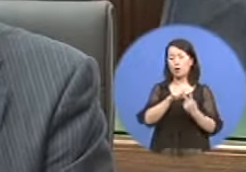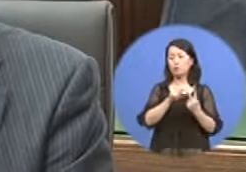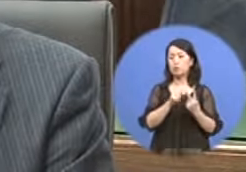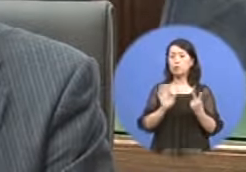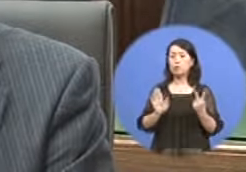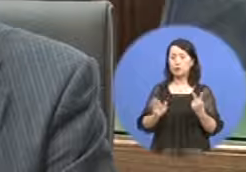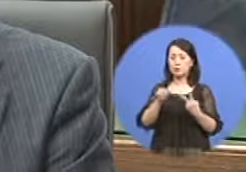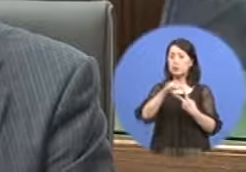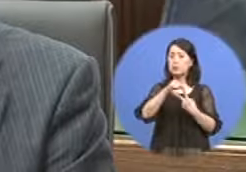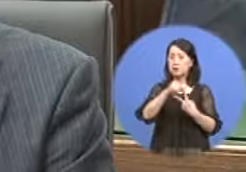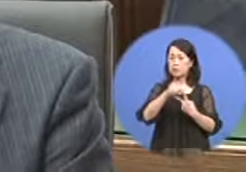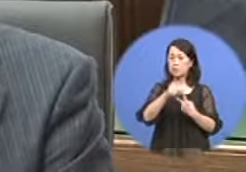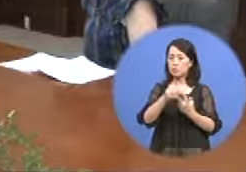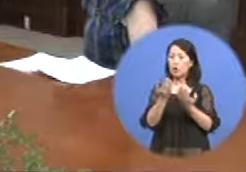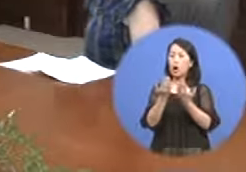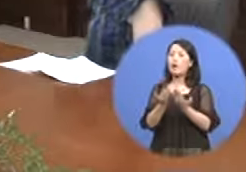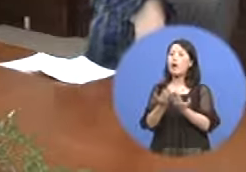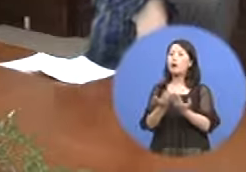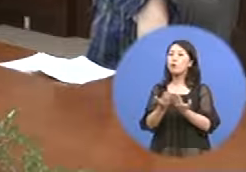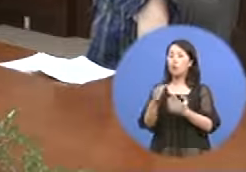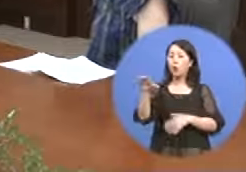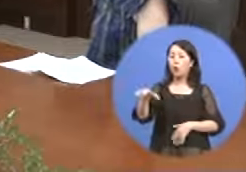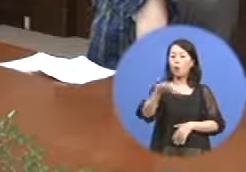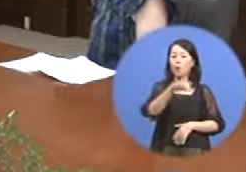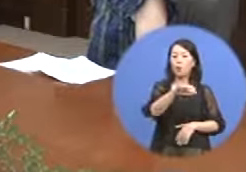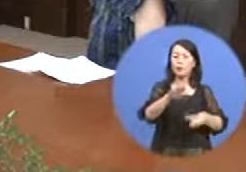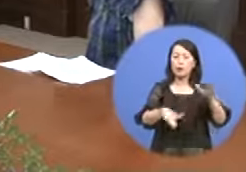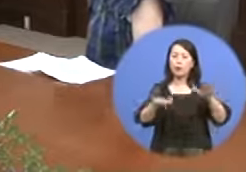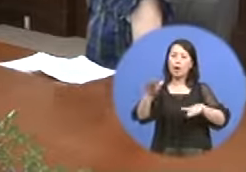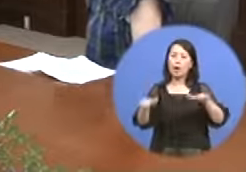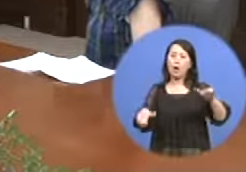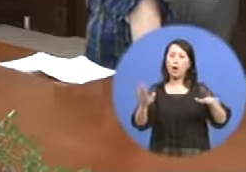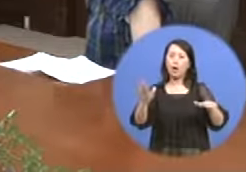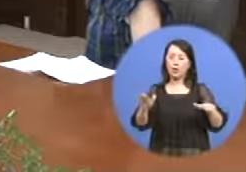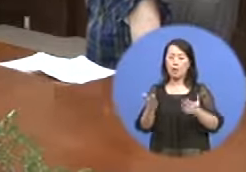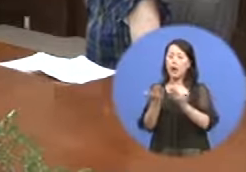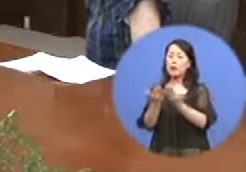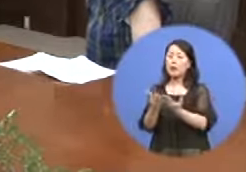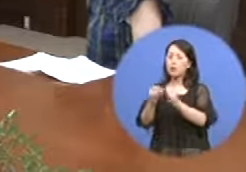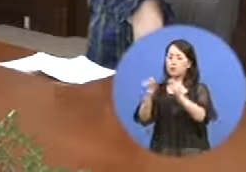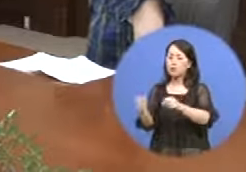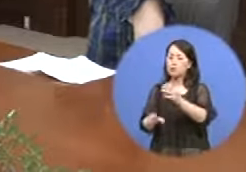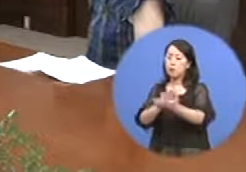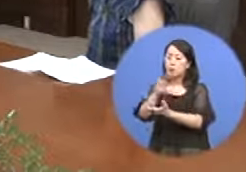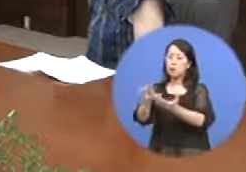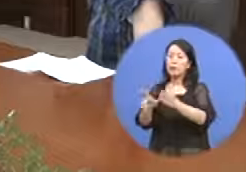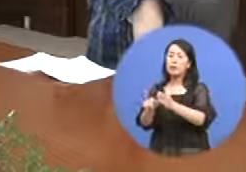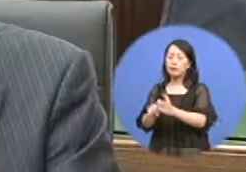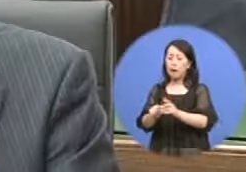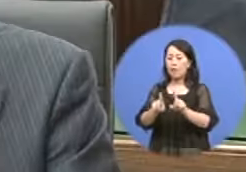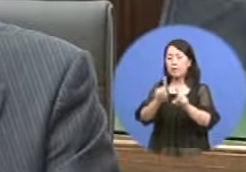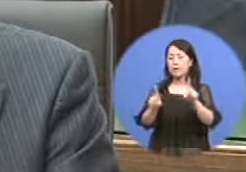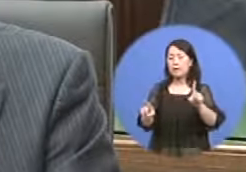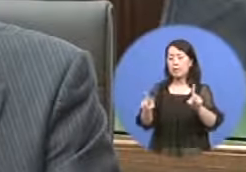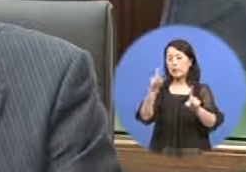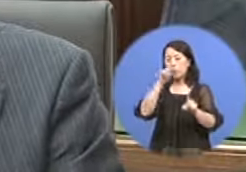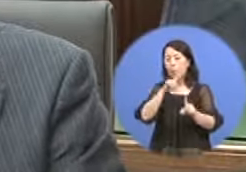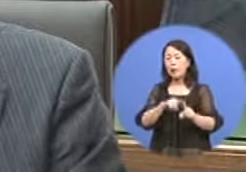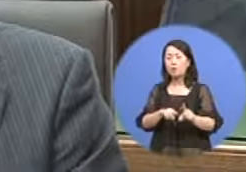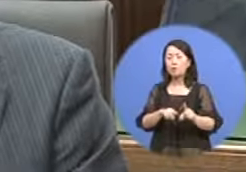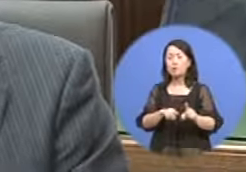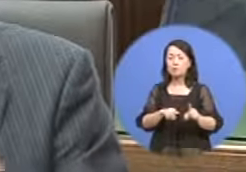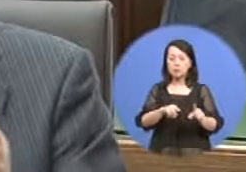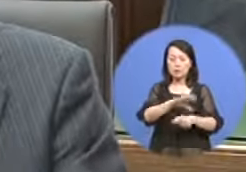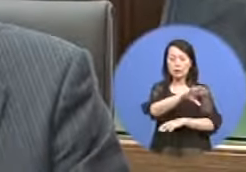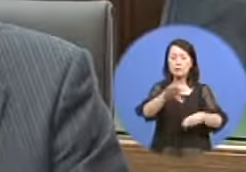つはやっぱり学校によって随分差がある。で学校が荒れてる感じだったらやっぱり成績も悪い、はい、それからそうでないところ